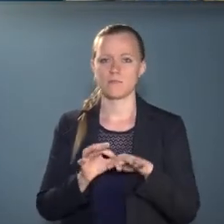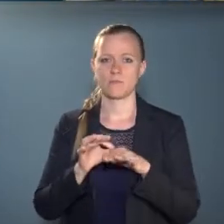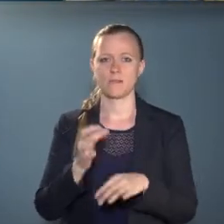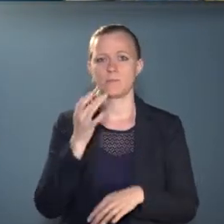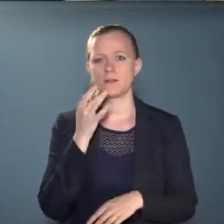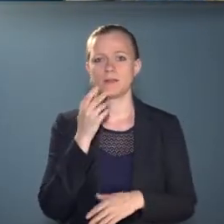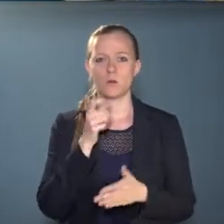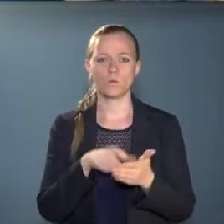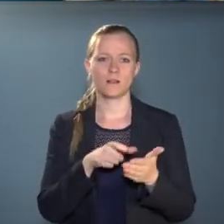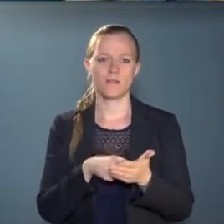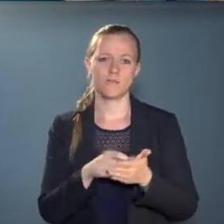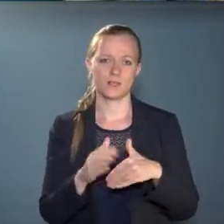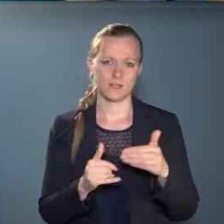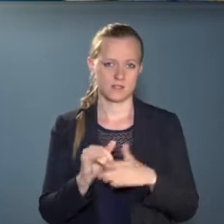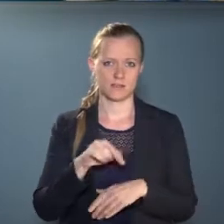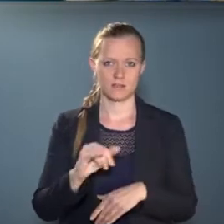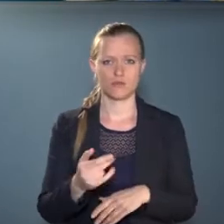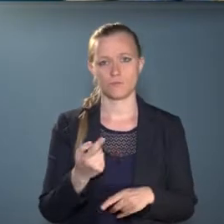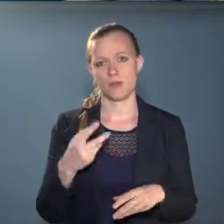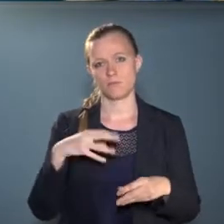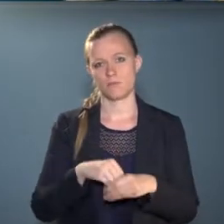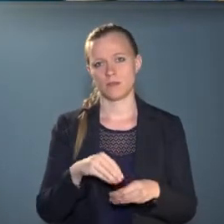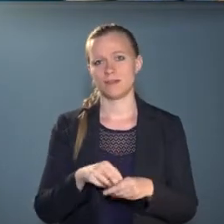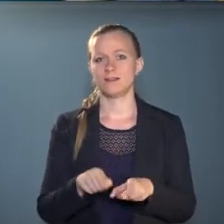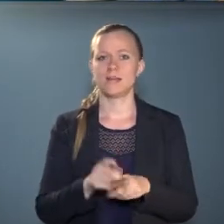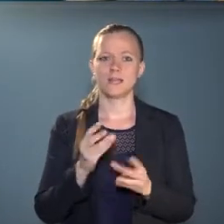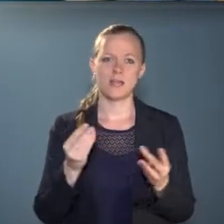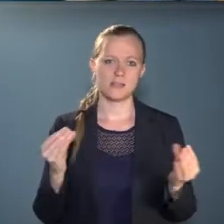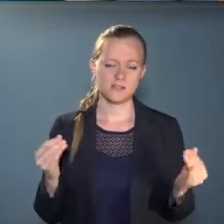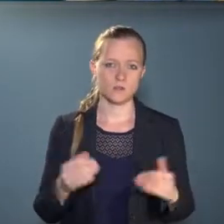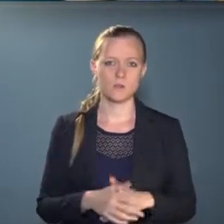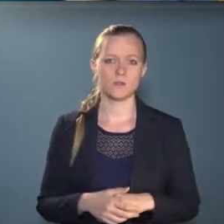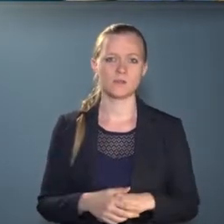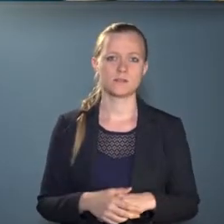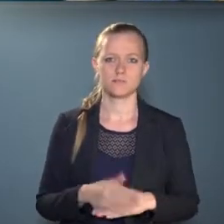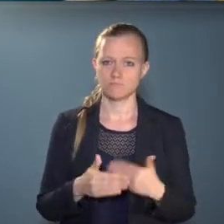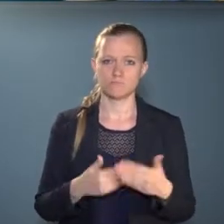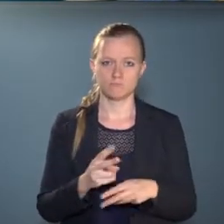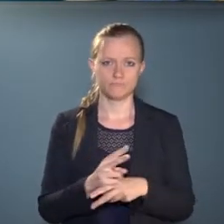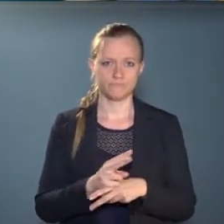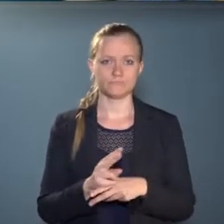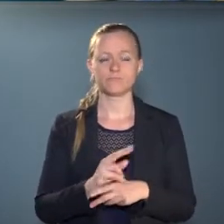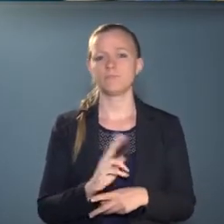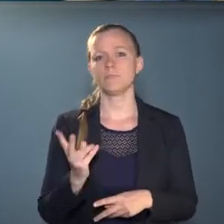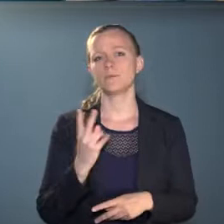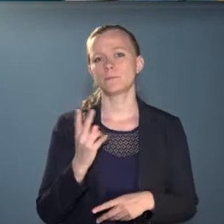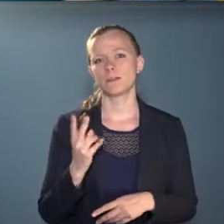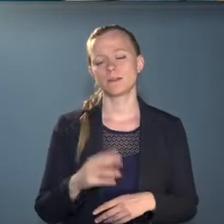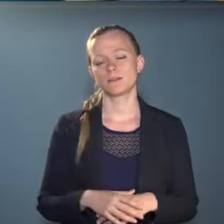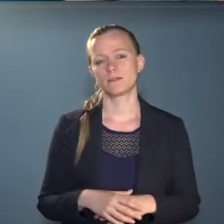az útlevélkezelés is részben most már ilyen eszközökkel folyik, ami